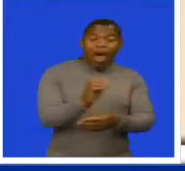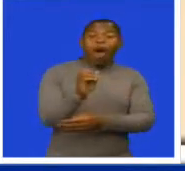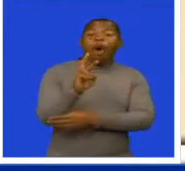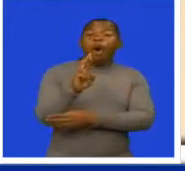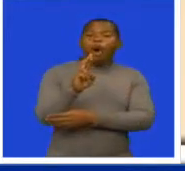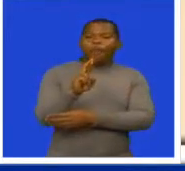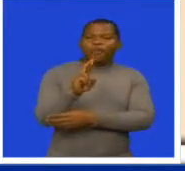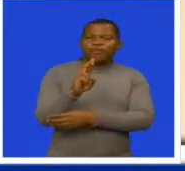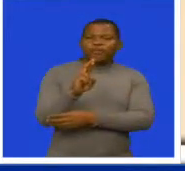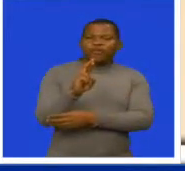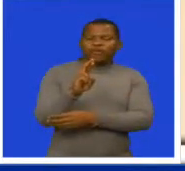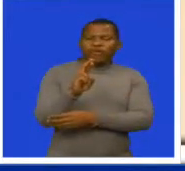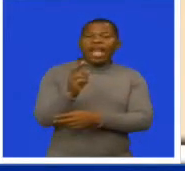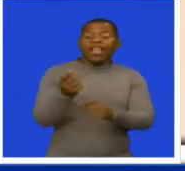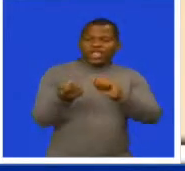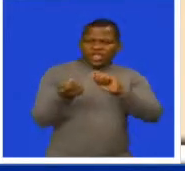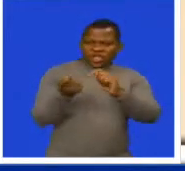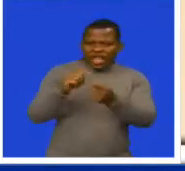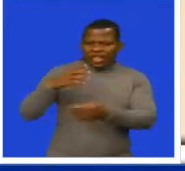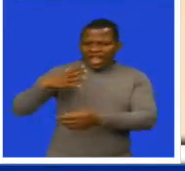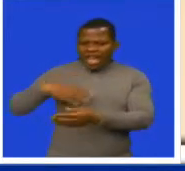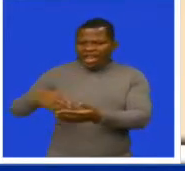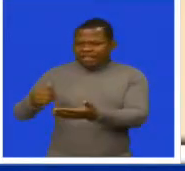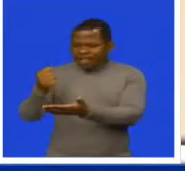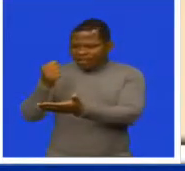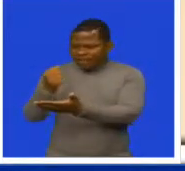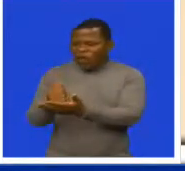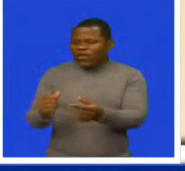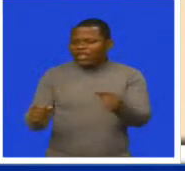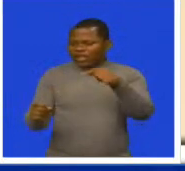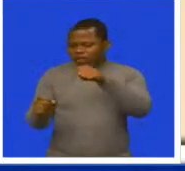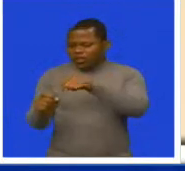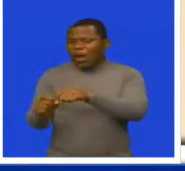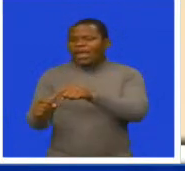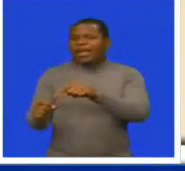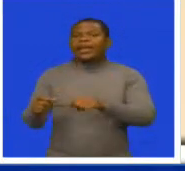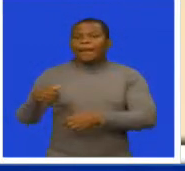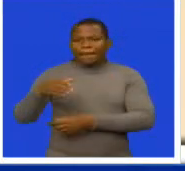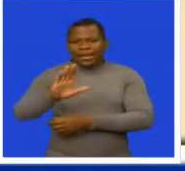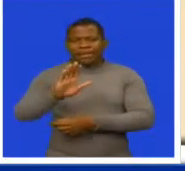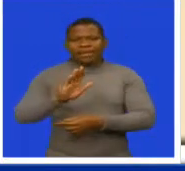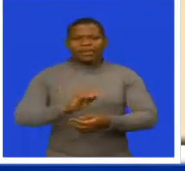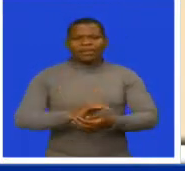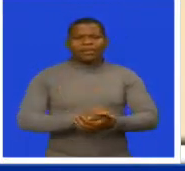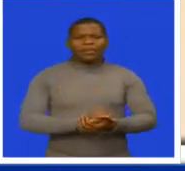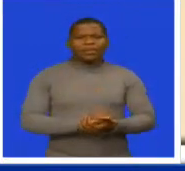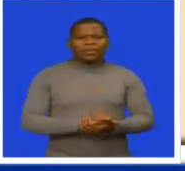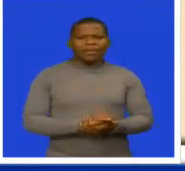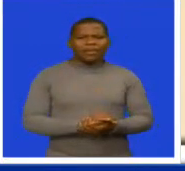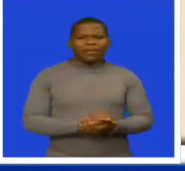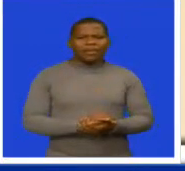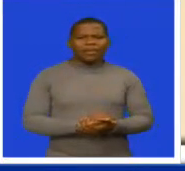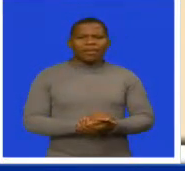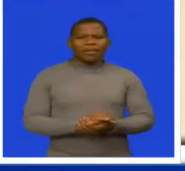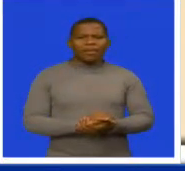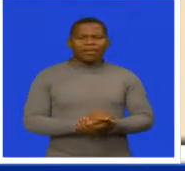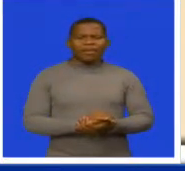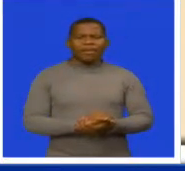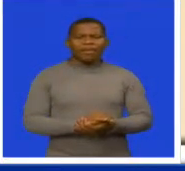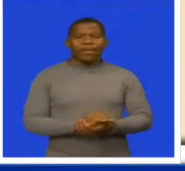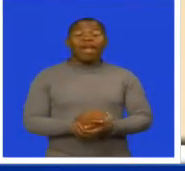isebenta kanjani nekuthi bato benchmarka laveni. Esikhathini lesinyenti mawuphumele ngaphandle kunebandla abacabanga ukuthi